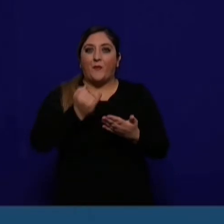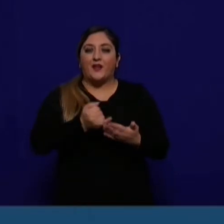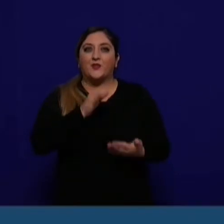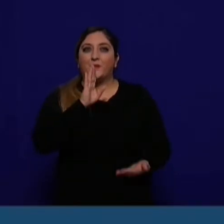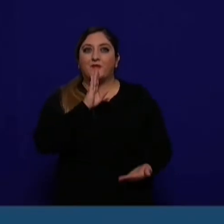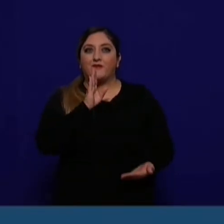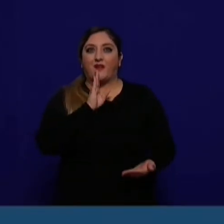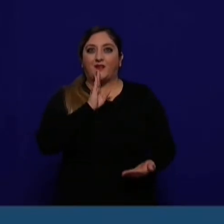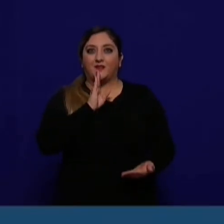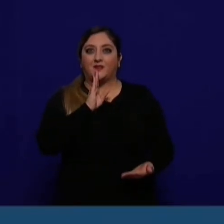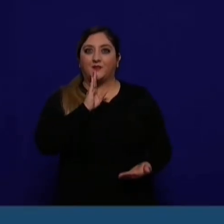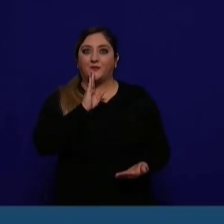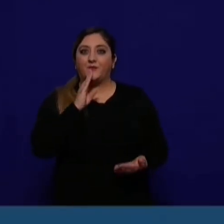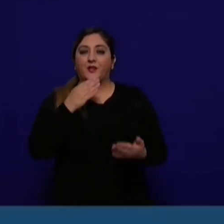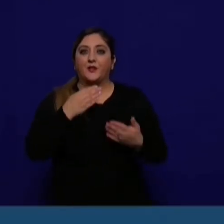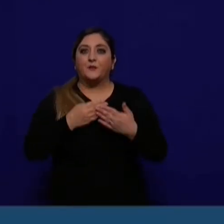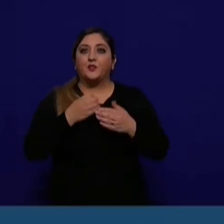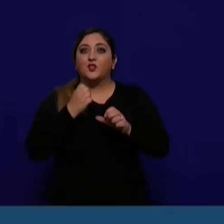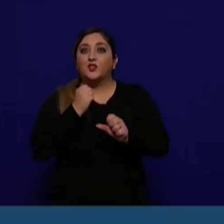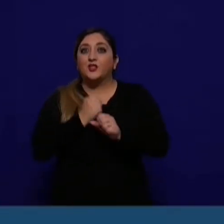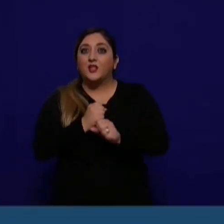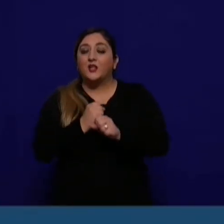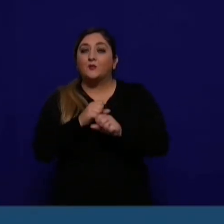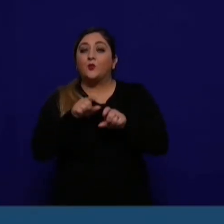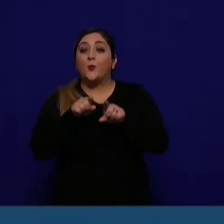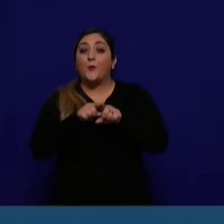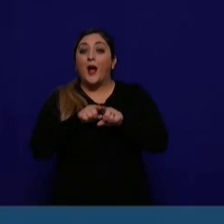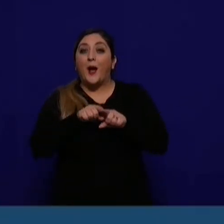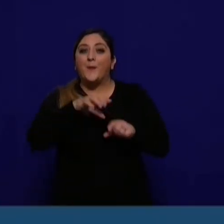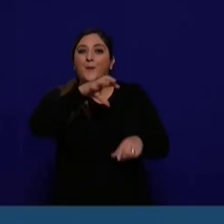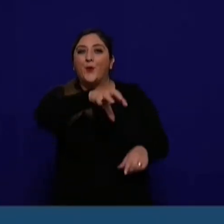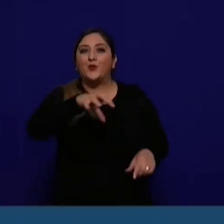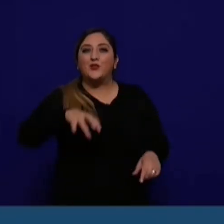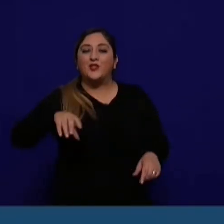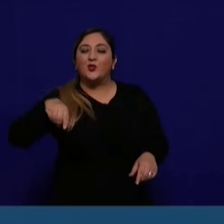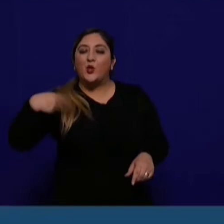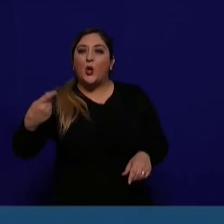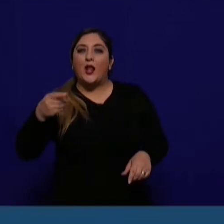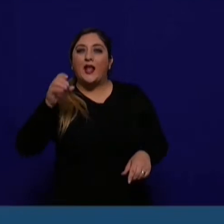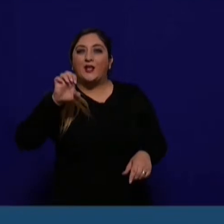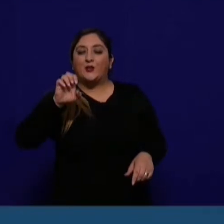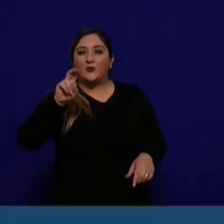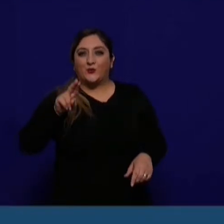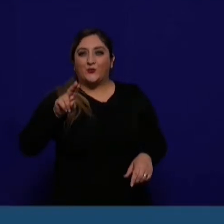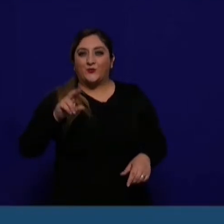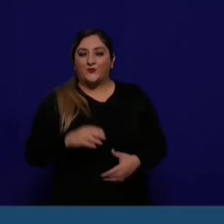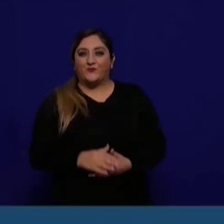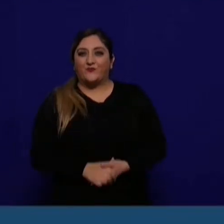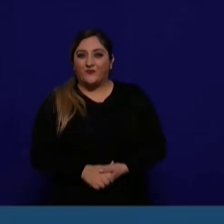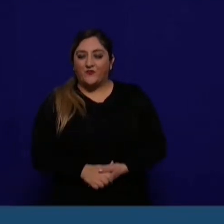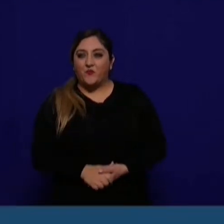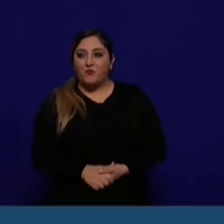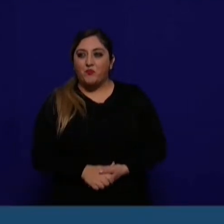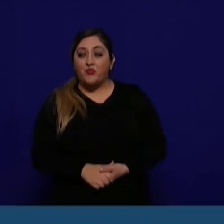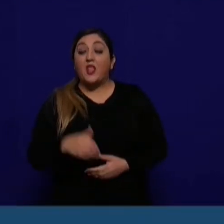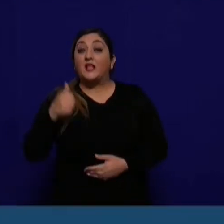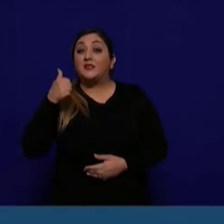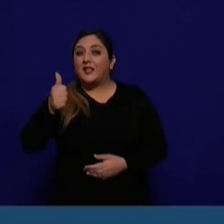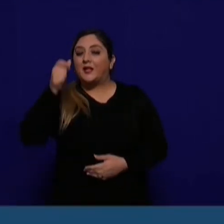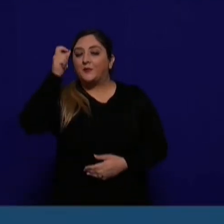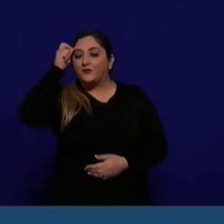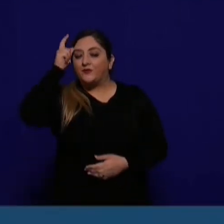b'din l-interoperability ma' pajjiżi Ewropej oħra u tajjeb ukoll niftakru li din